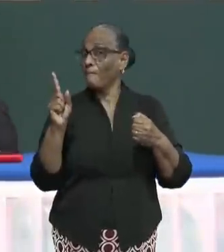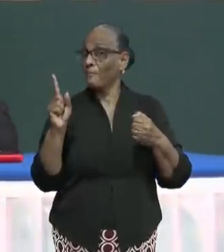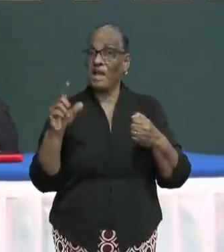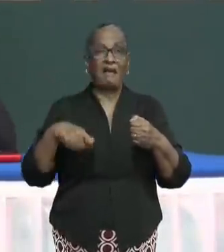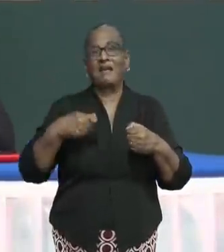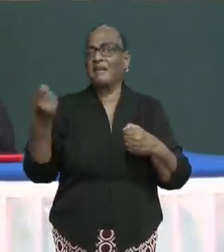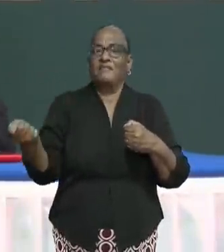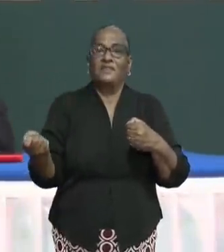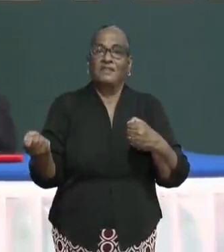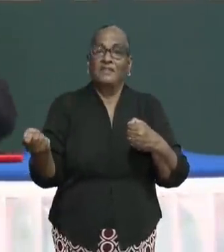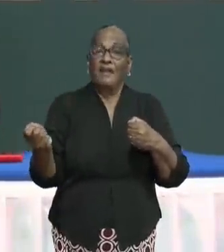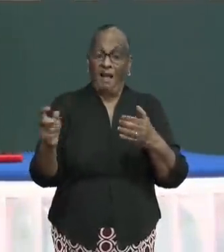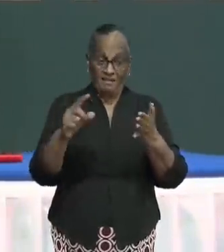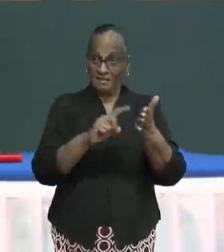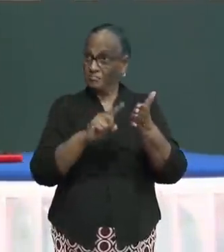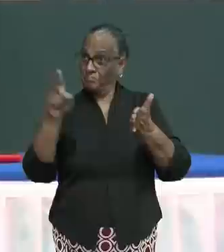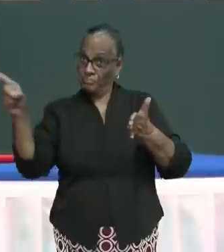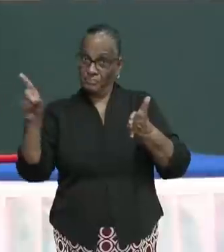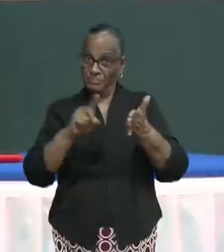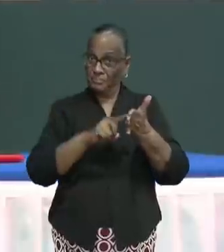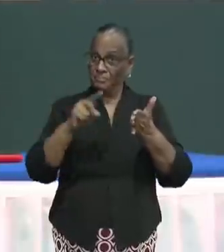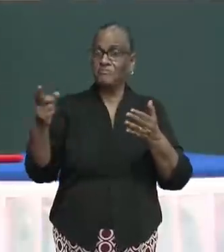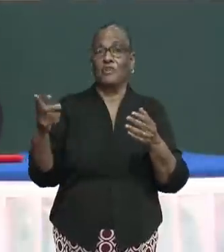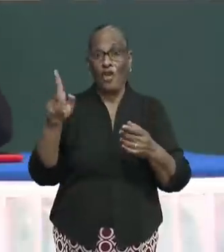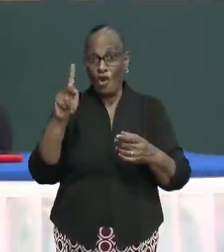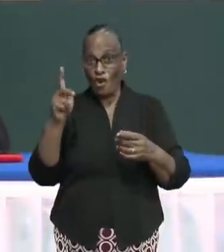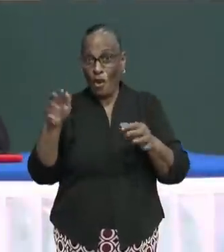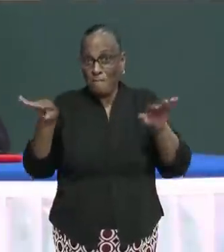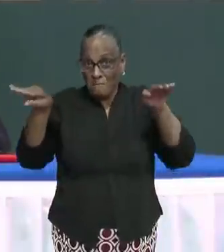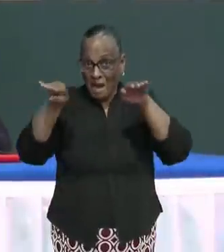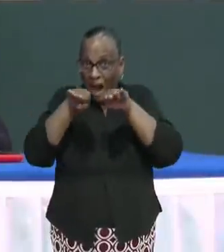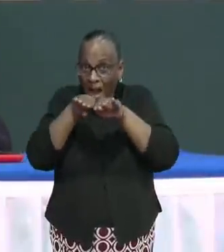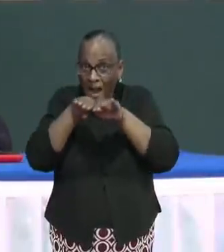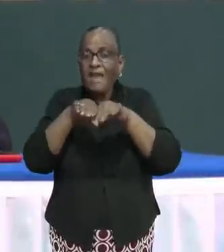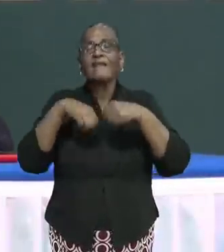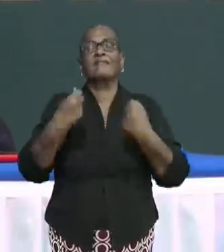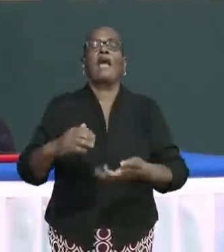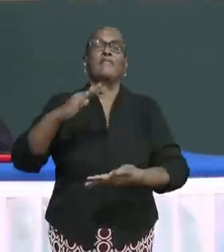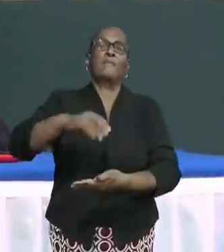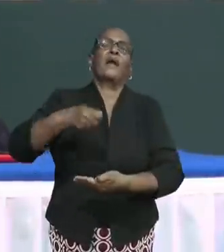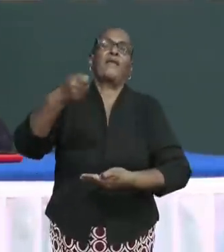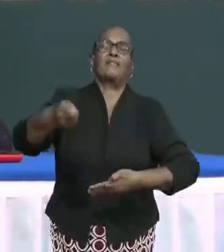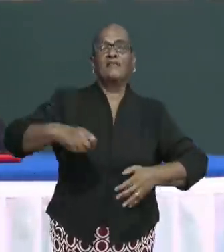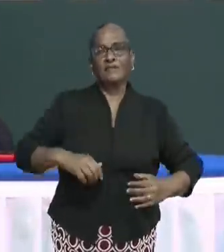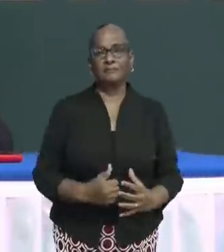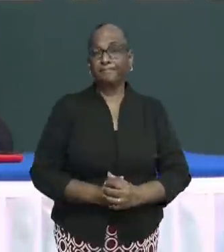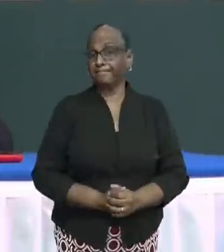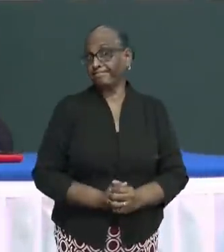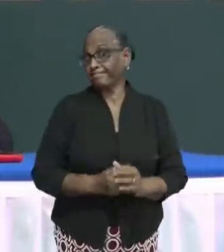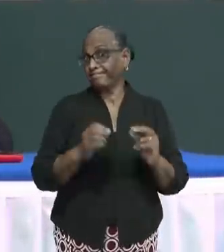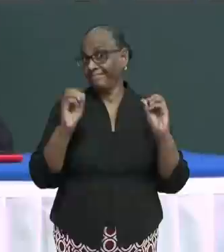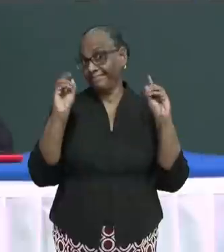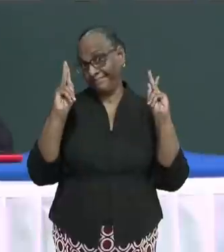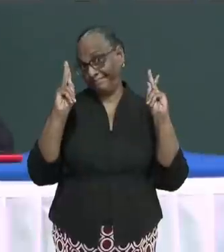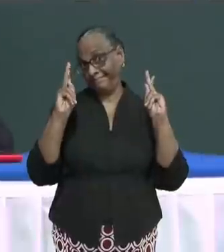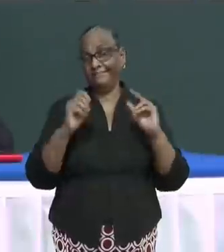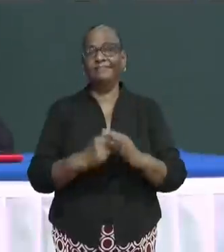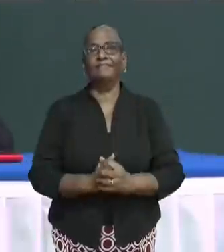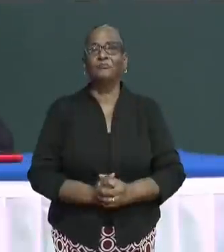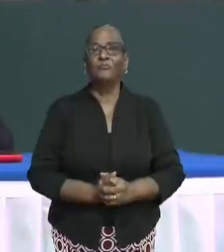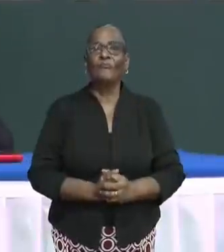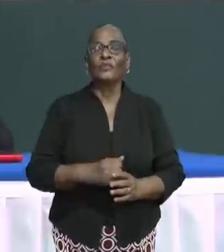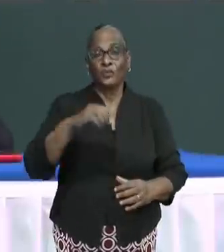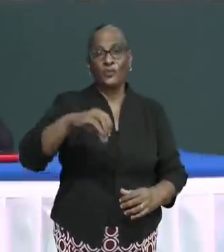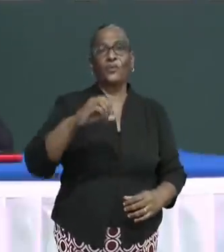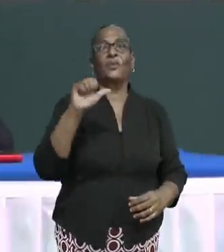wat trapecie is mi banon nana apis fu a pakket no me go over a piece a